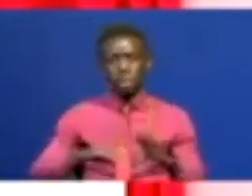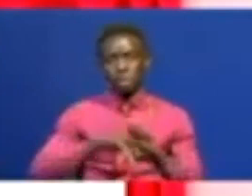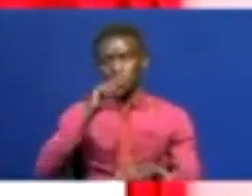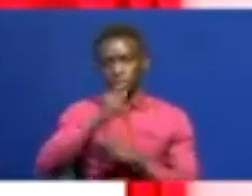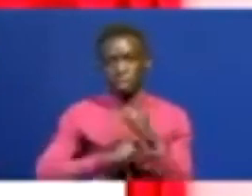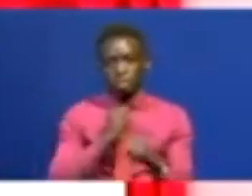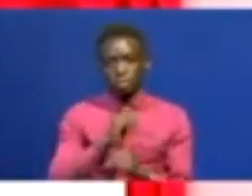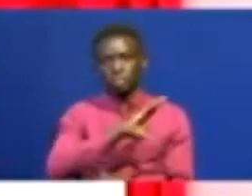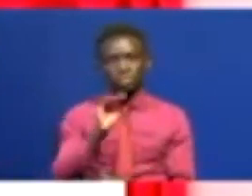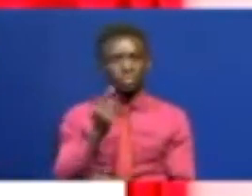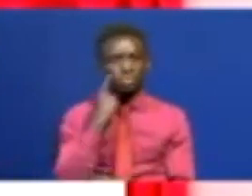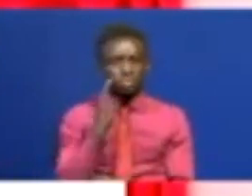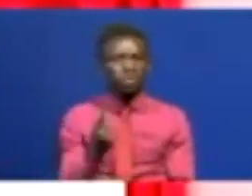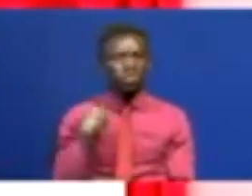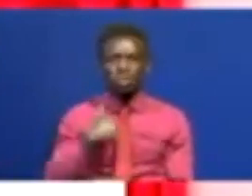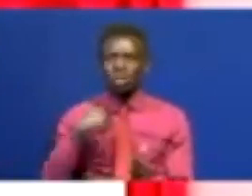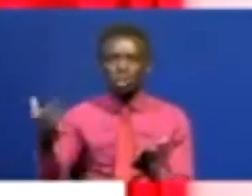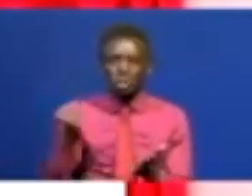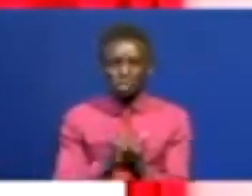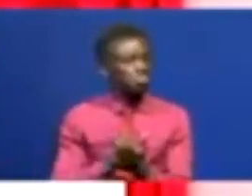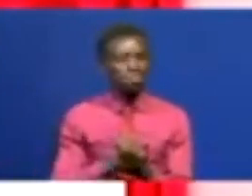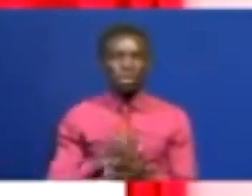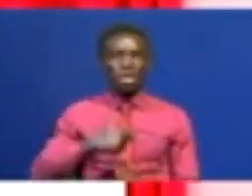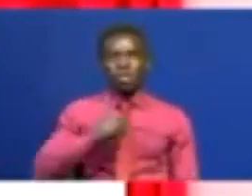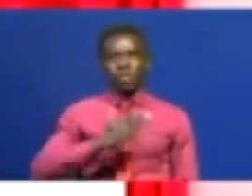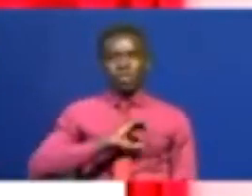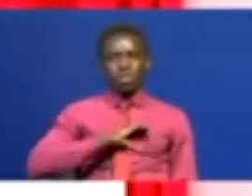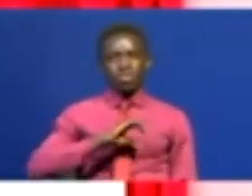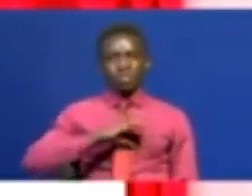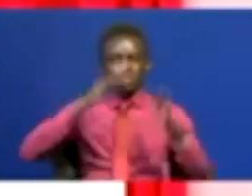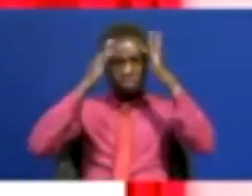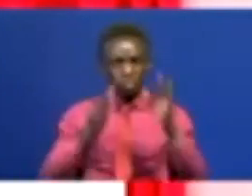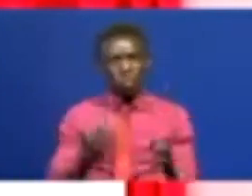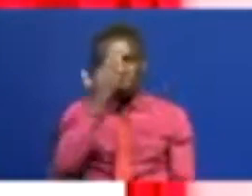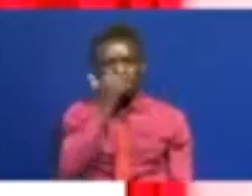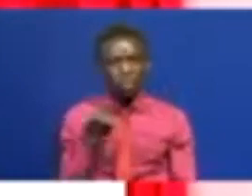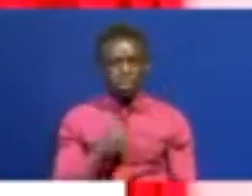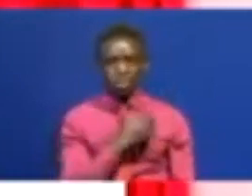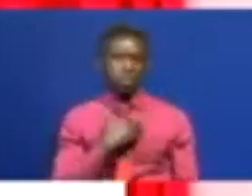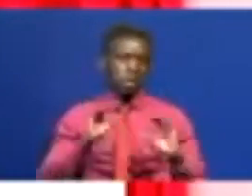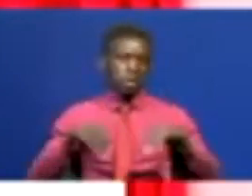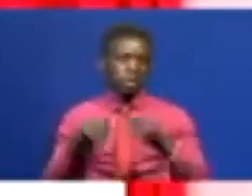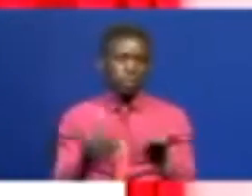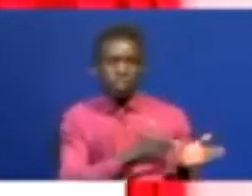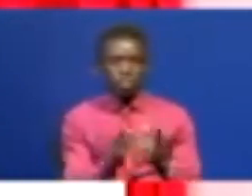Na ni makusudi, it is deliberate, kwa sababu we want to give a chance to the child of